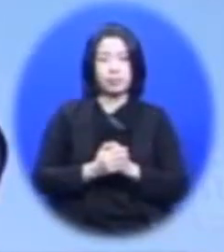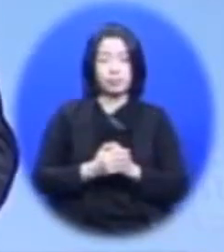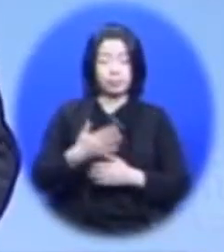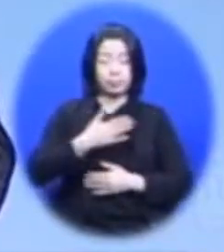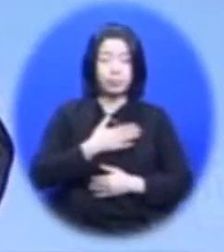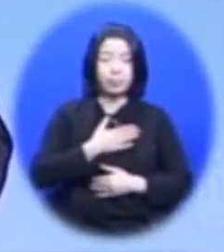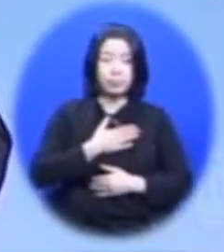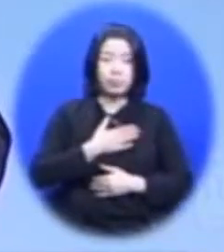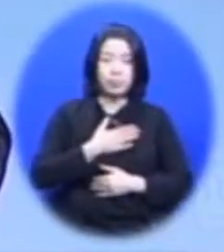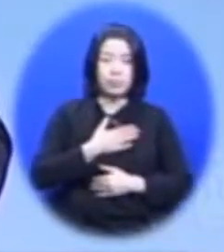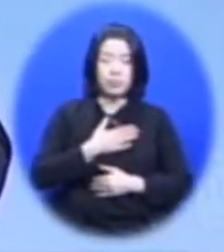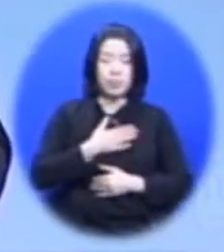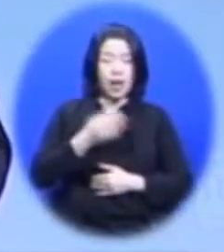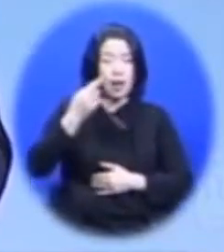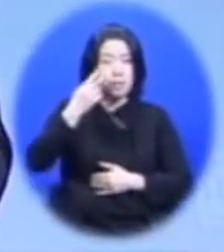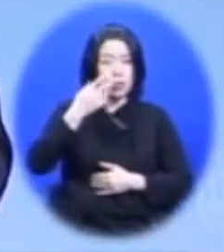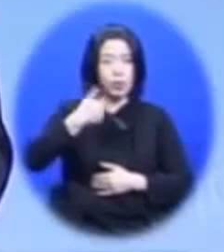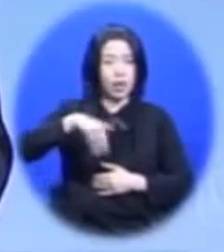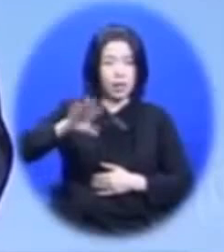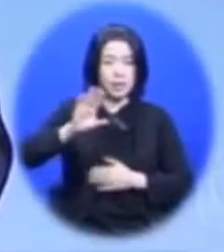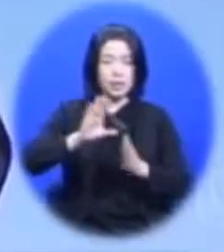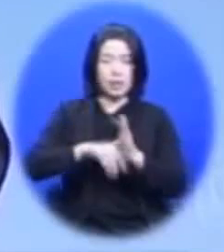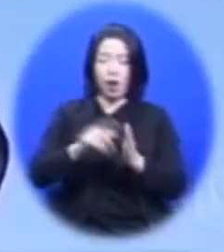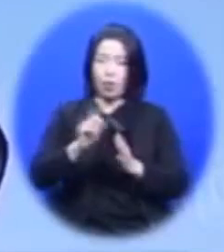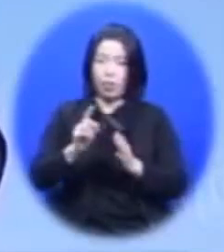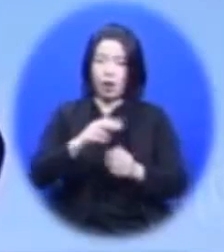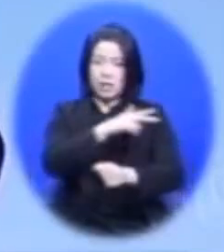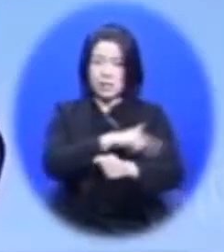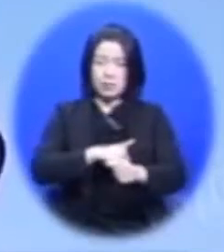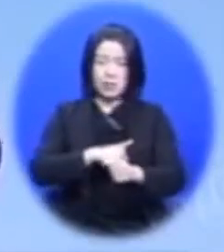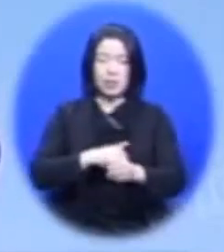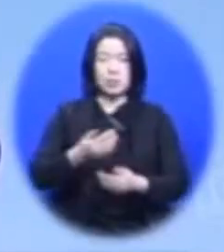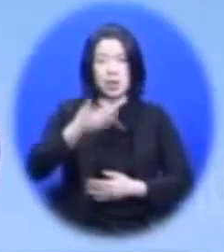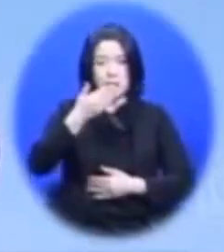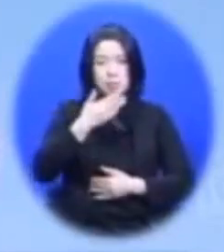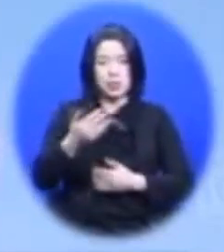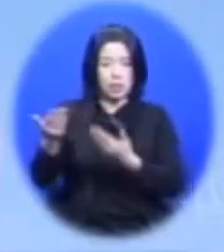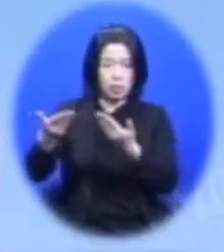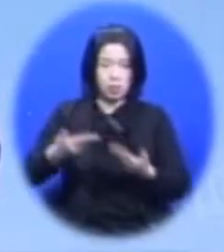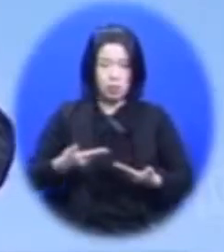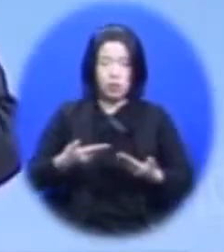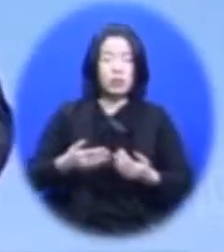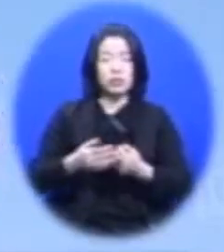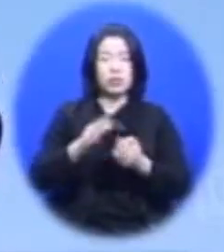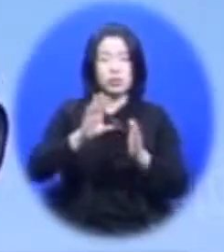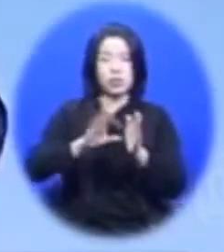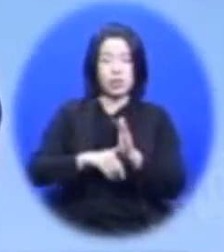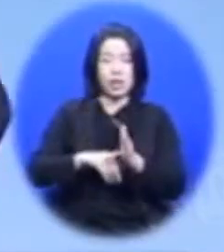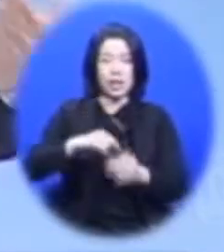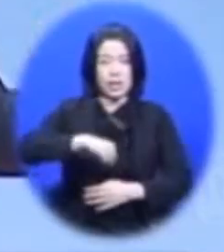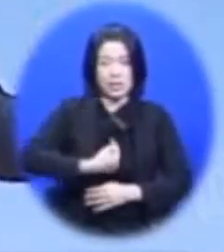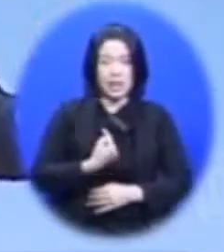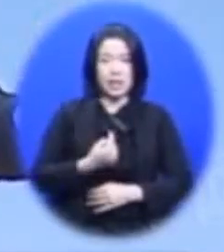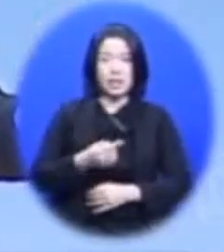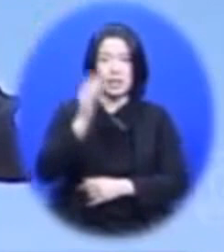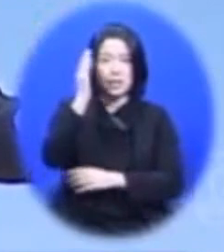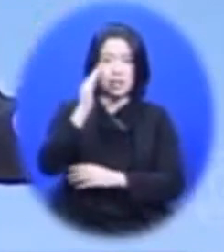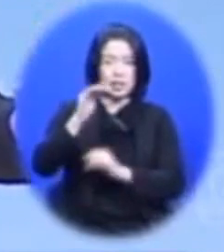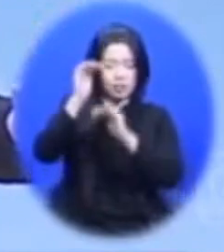제가 미국에 갔을 때 어느 집사님이 식사 대접을 하시면서 당신 이야기를 쭉